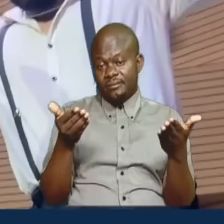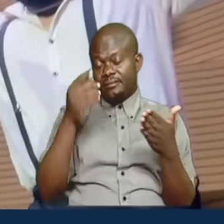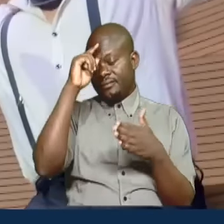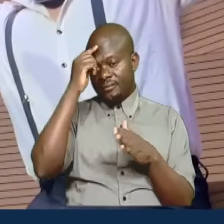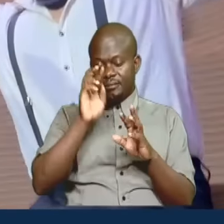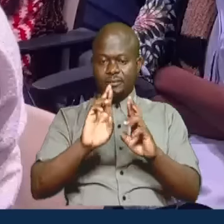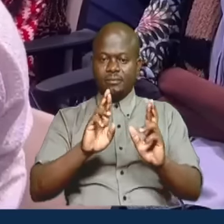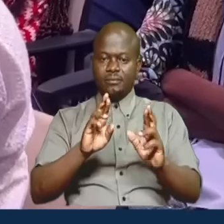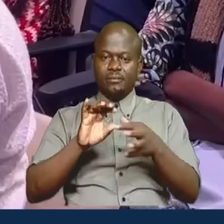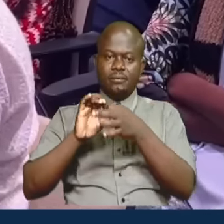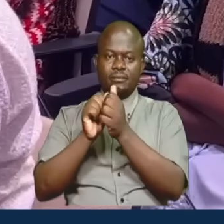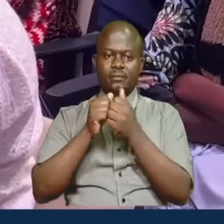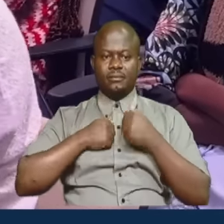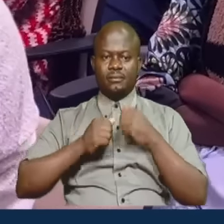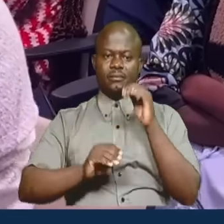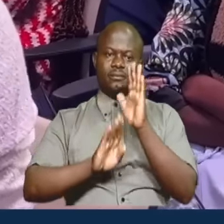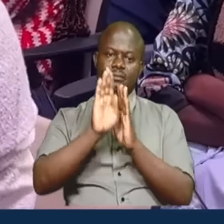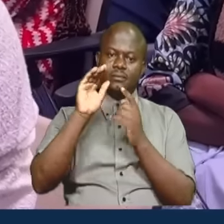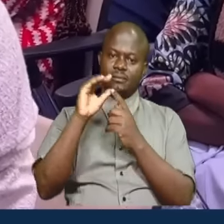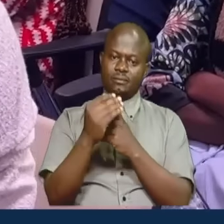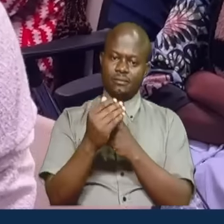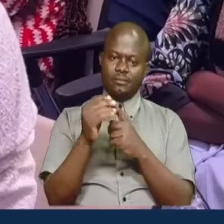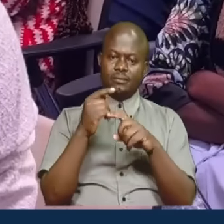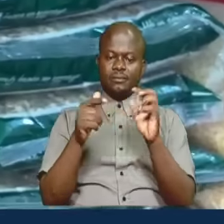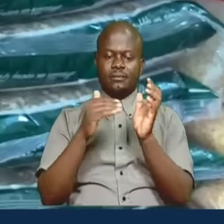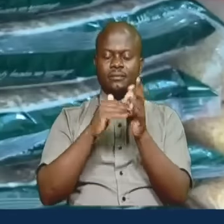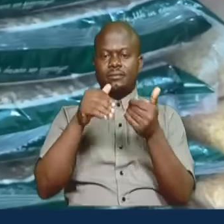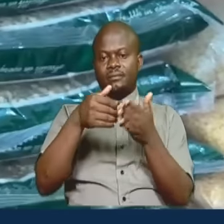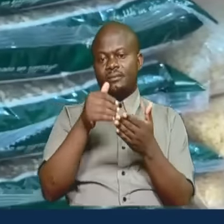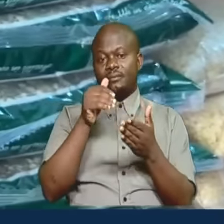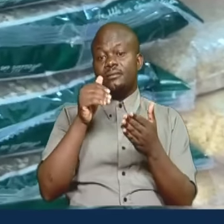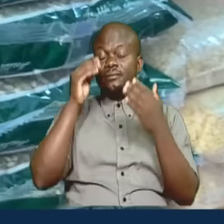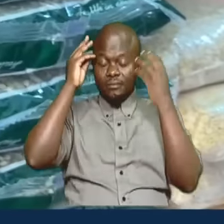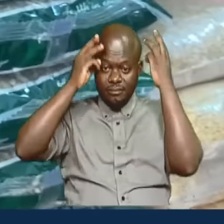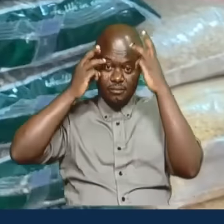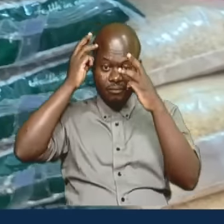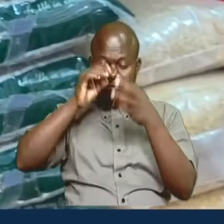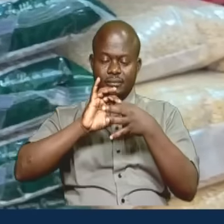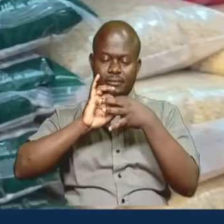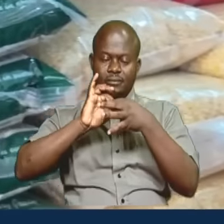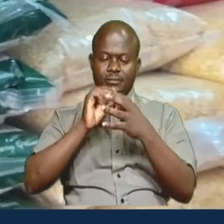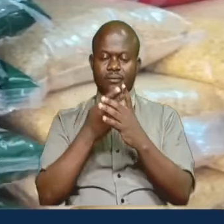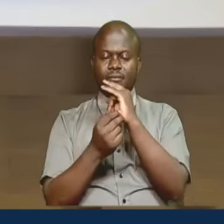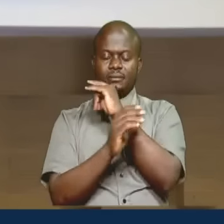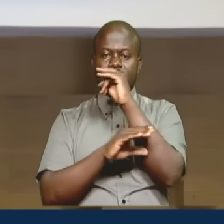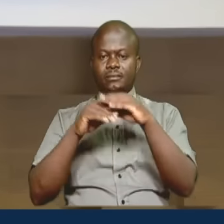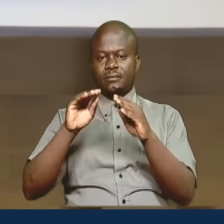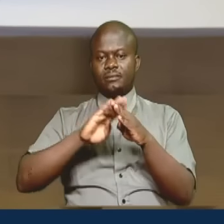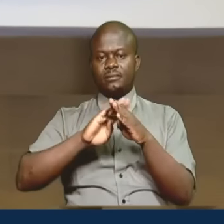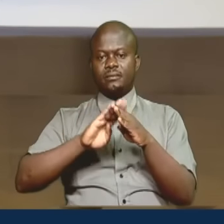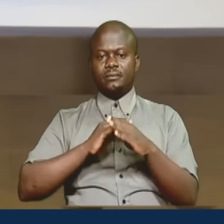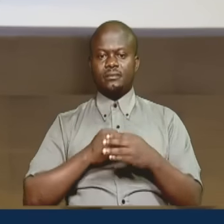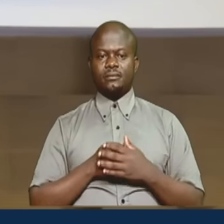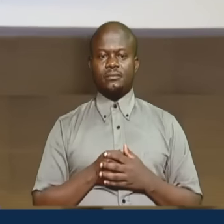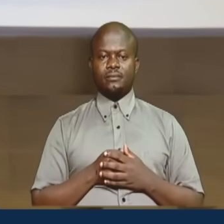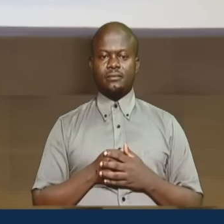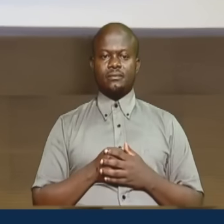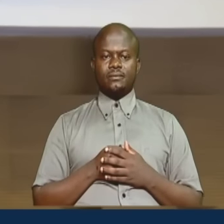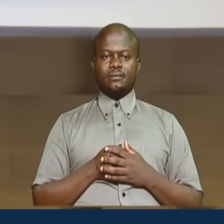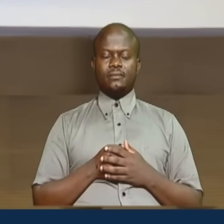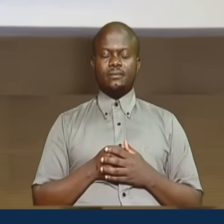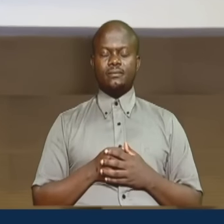bwiteguye gufatanya n'u Rwanda mu guteza imbere umuco ariko bunarajwe ishinga n'imikoranire y'ibihugu byombi mu ishoramari. So I think